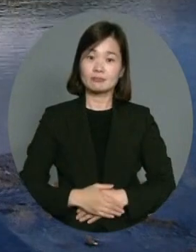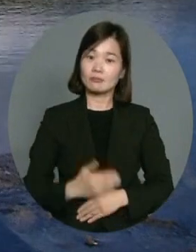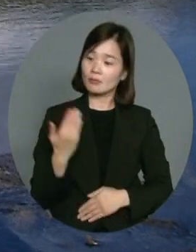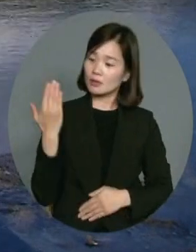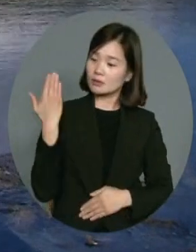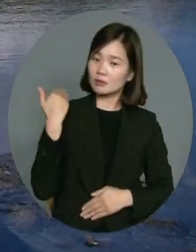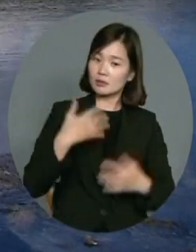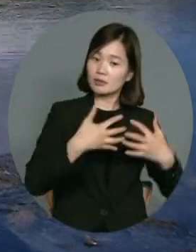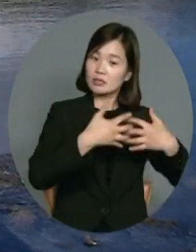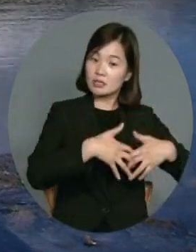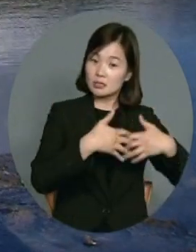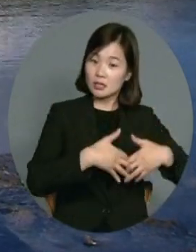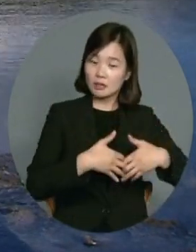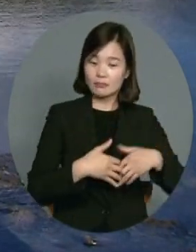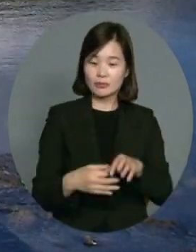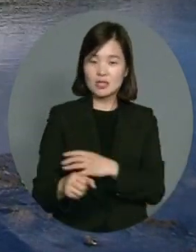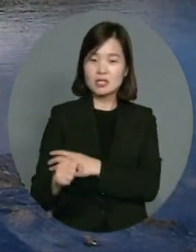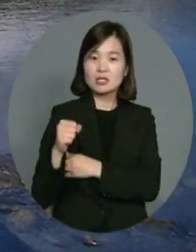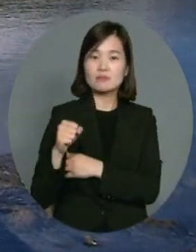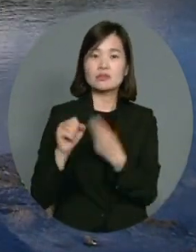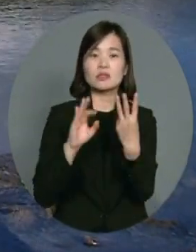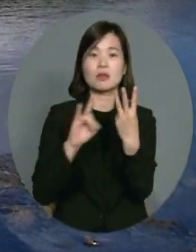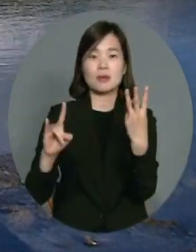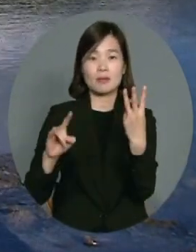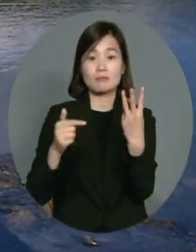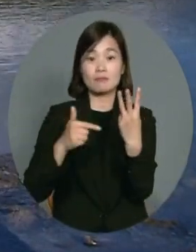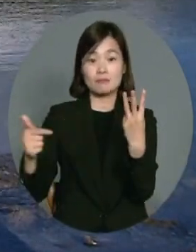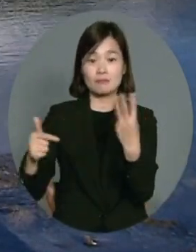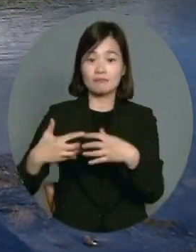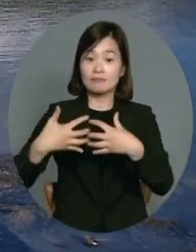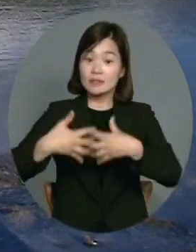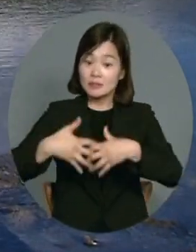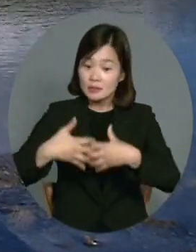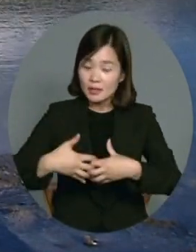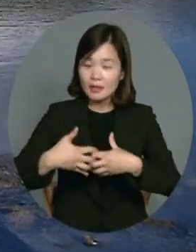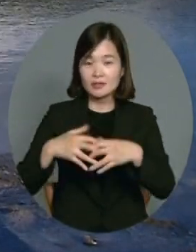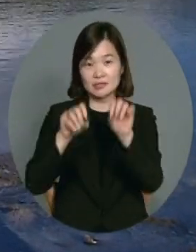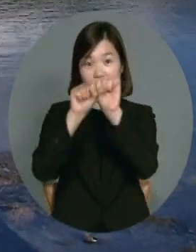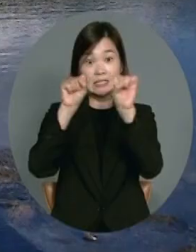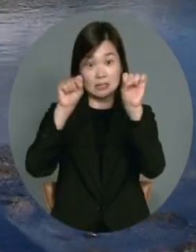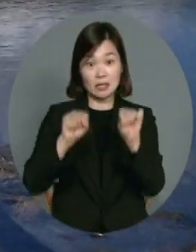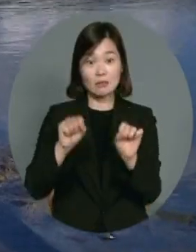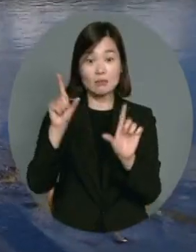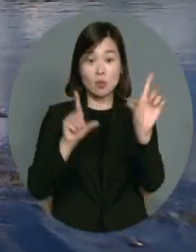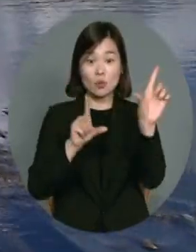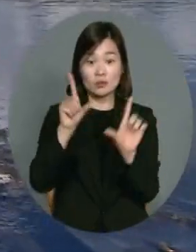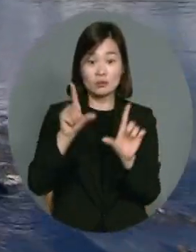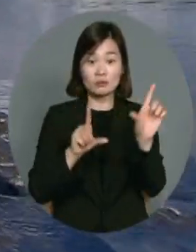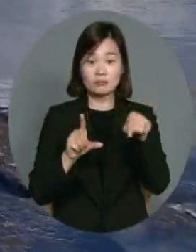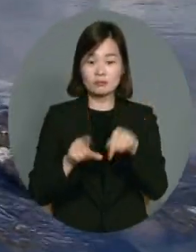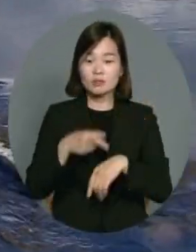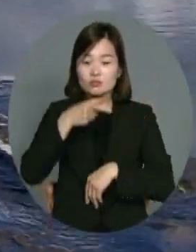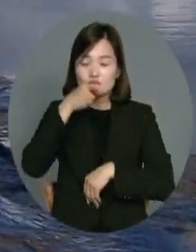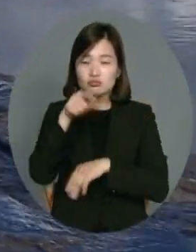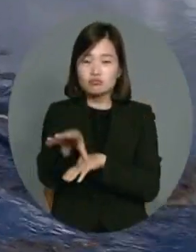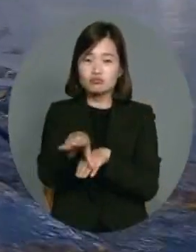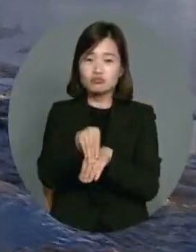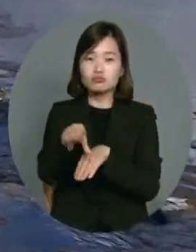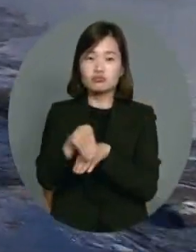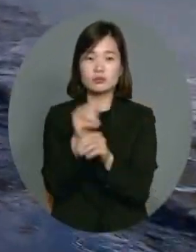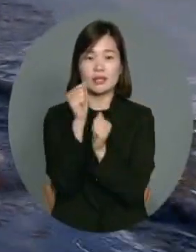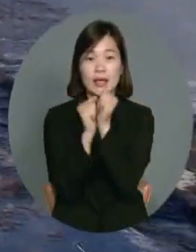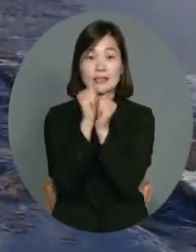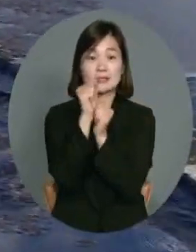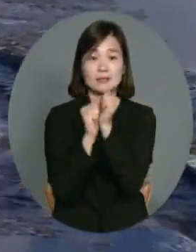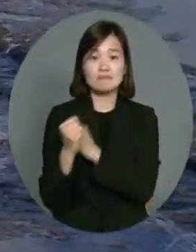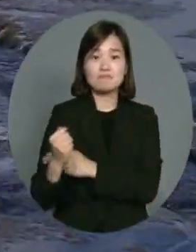진화 장비보다 살수력이 3배 이상 커진 중형 기계화 산불 진화 시스템입니다. 기존보다 물을 빨아들이는 엔진의 힘도